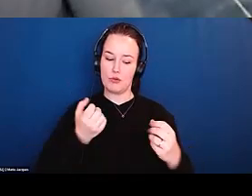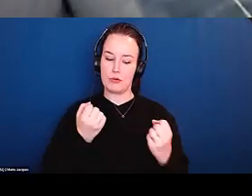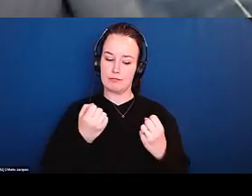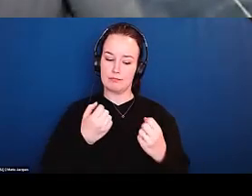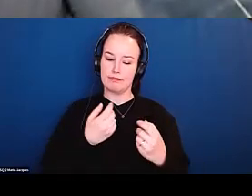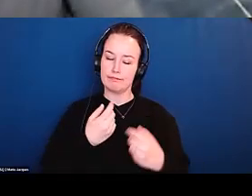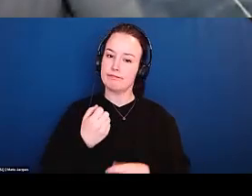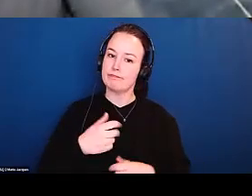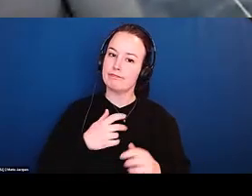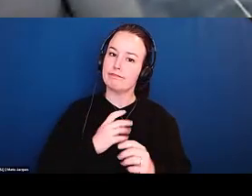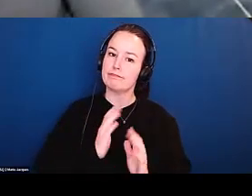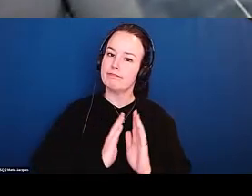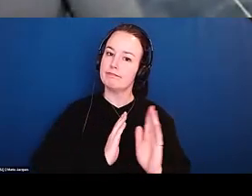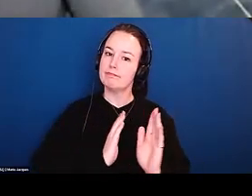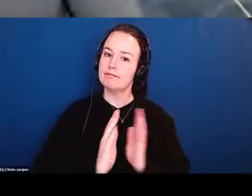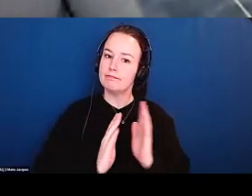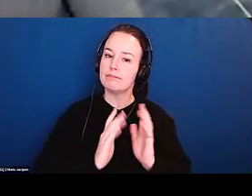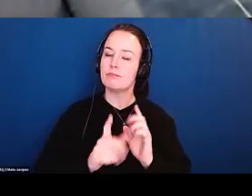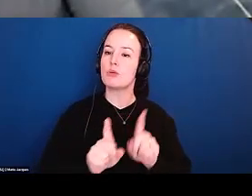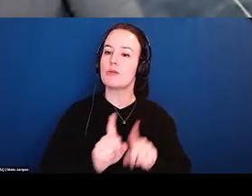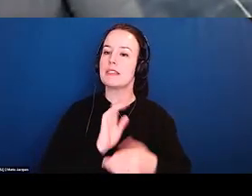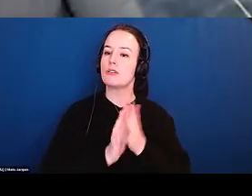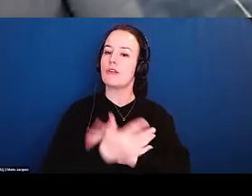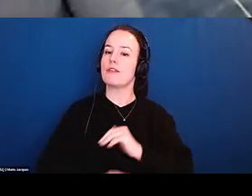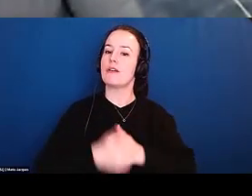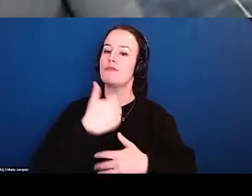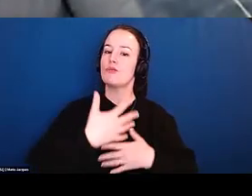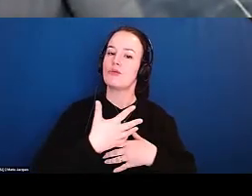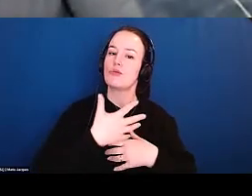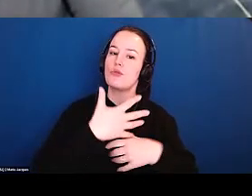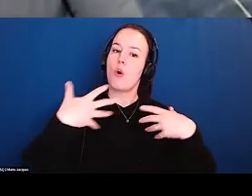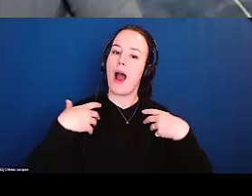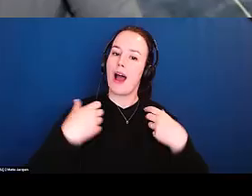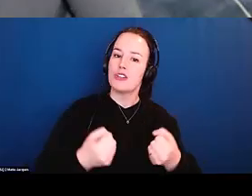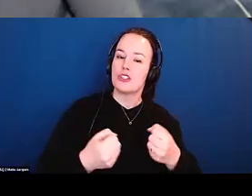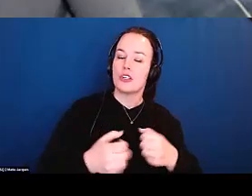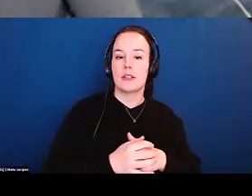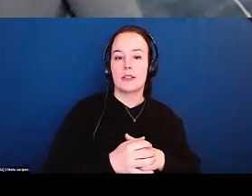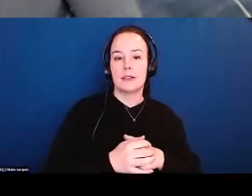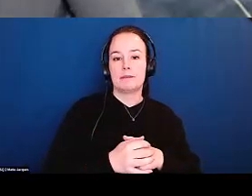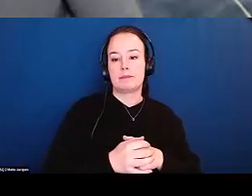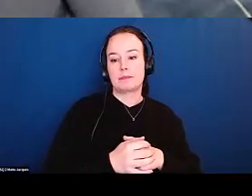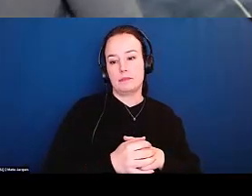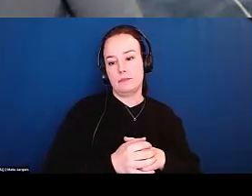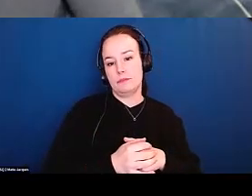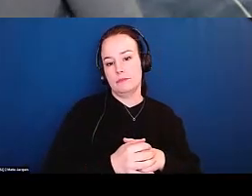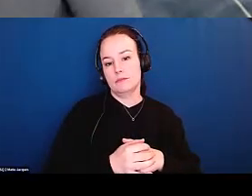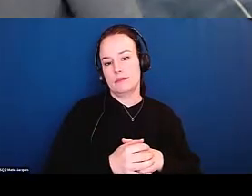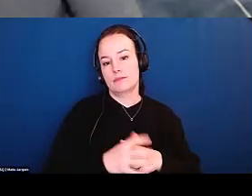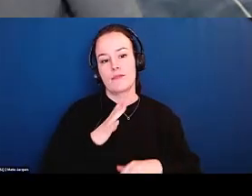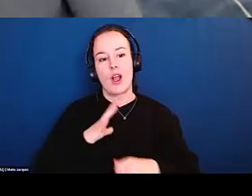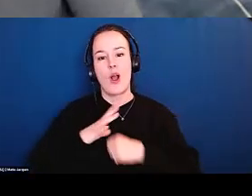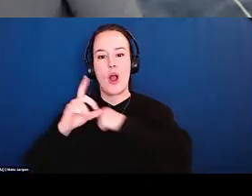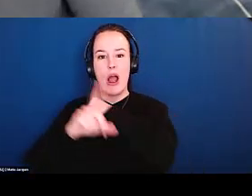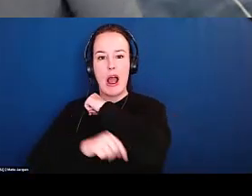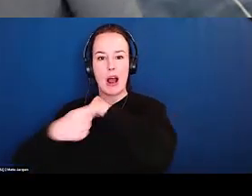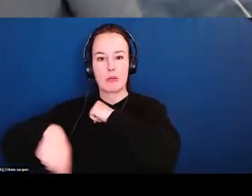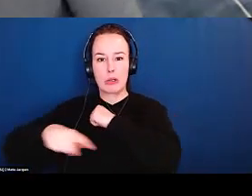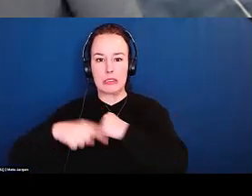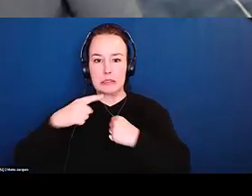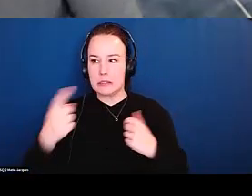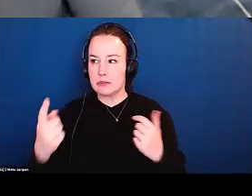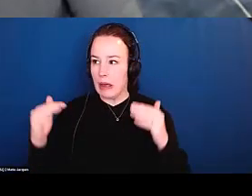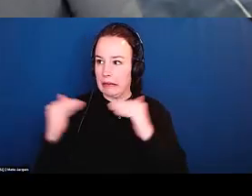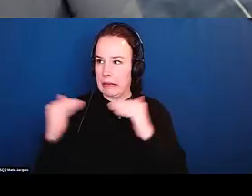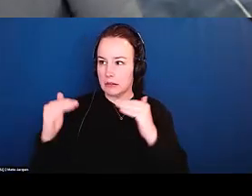permet aux personnes d'avoir plus de courage aussi. Parfois, il y a certains membres du personnel qui peuvent dire, voilà, je ne